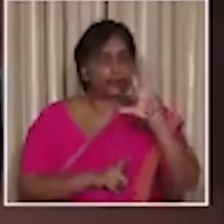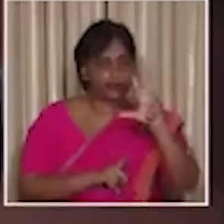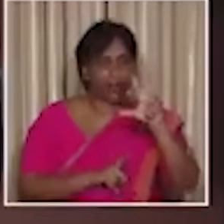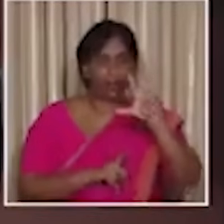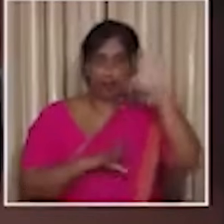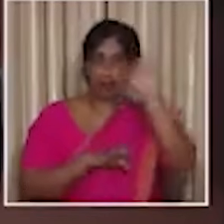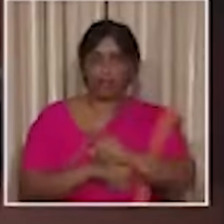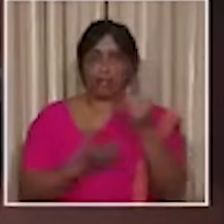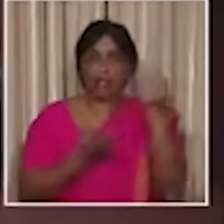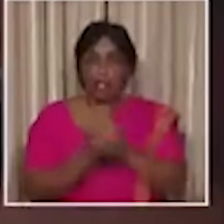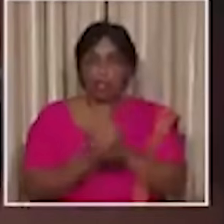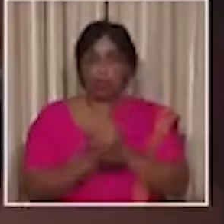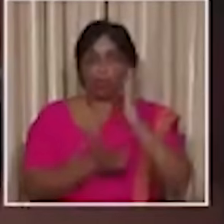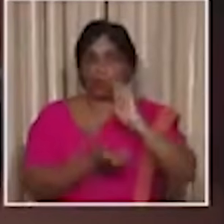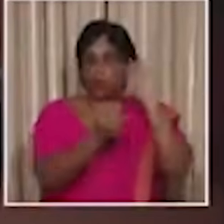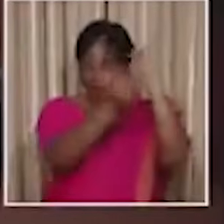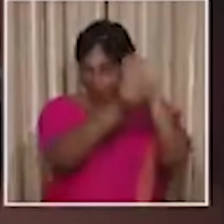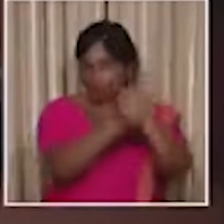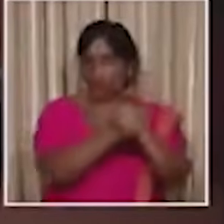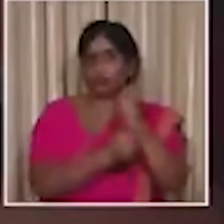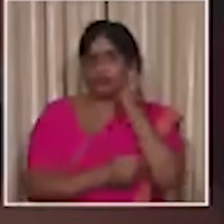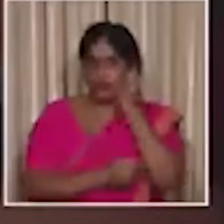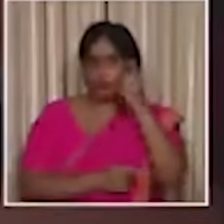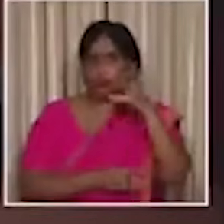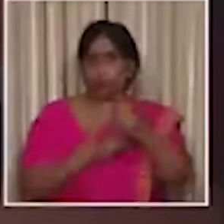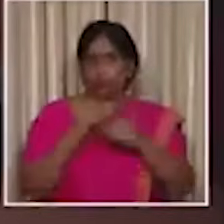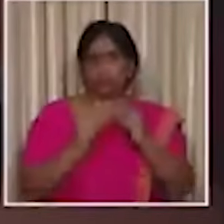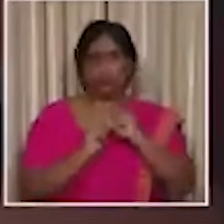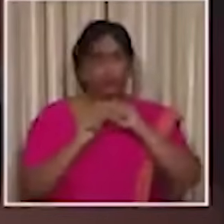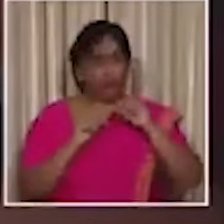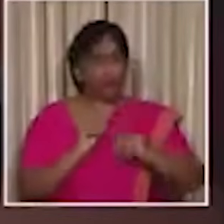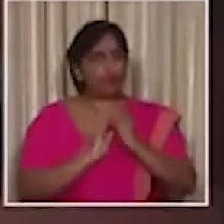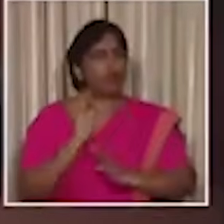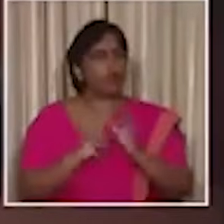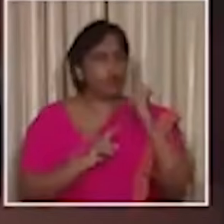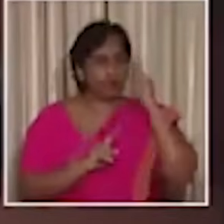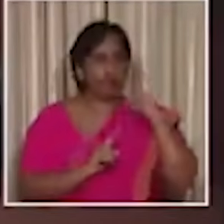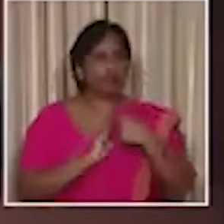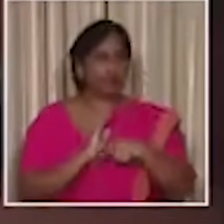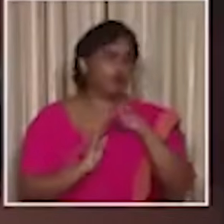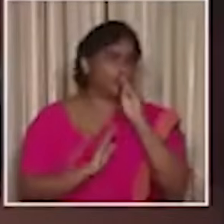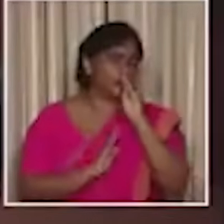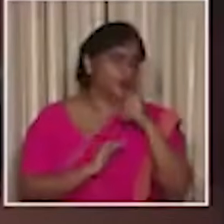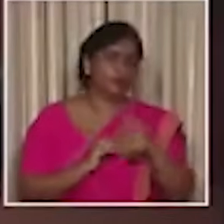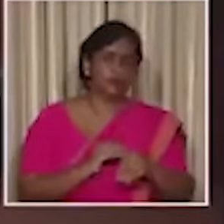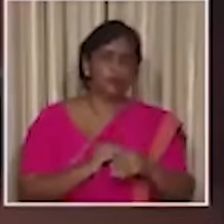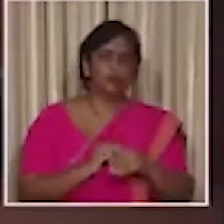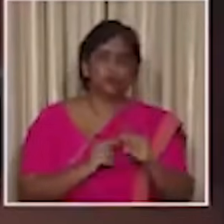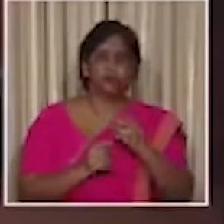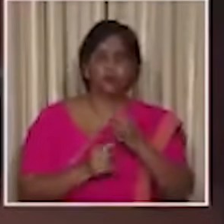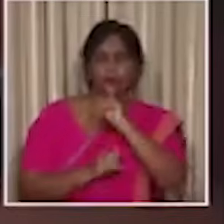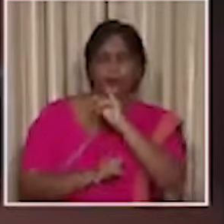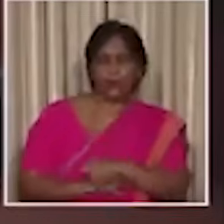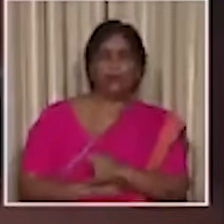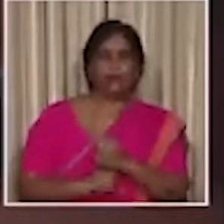mula tempat kerana ada sekaya. Mungkin apabila sahaja obat-obatan na ajuh itu mandi amat itu mada no, apabila rata saman sedih begini, terima anda value kerla,